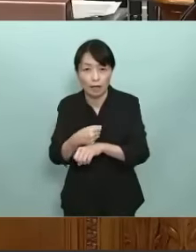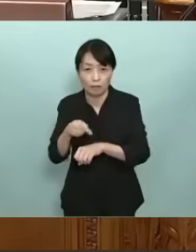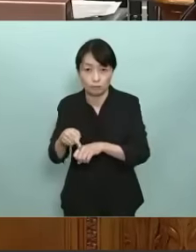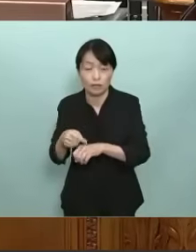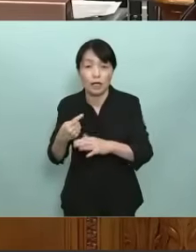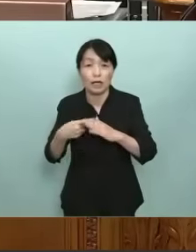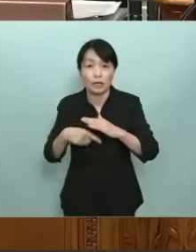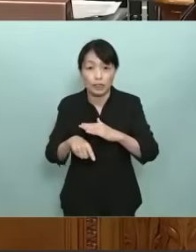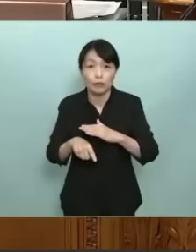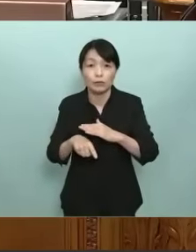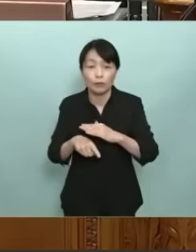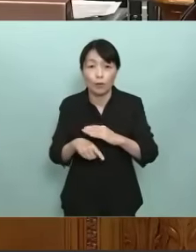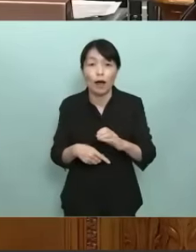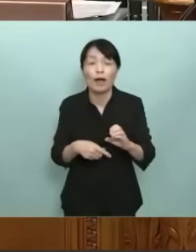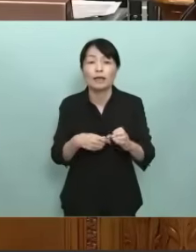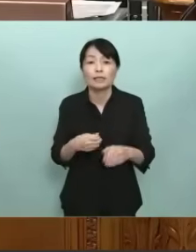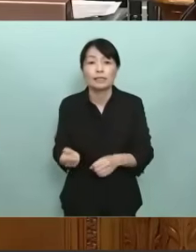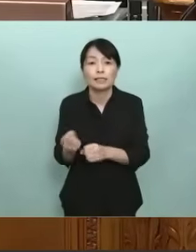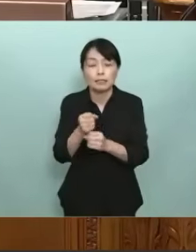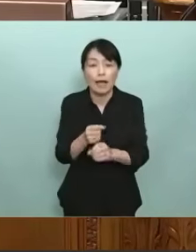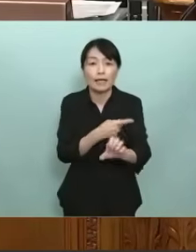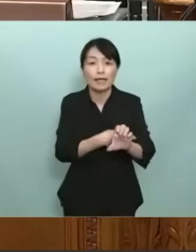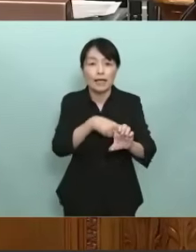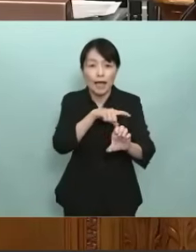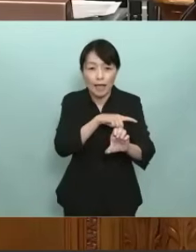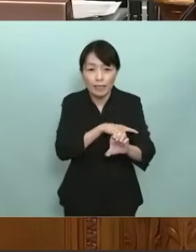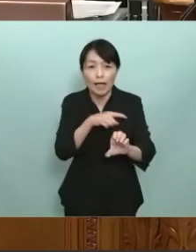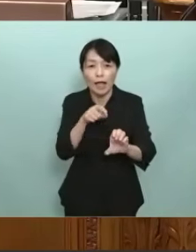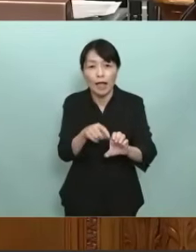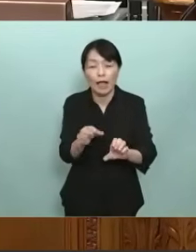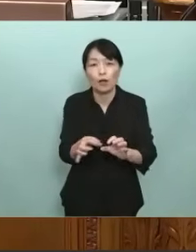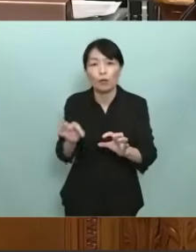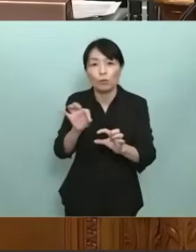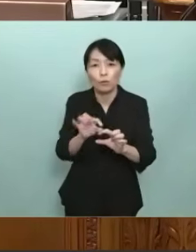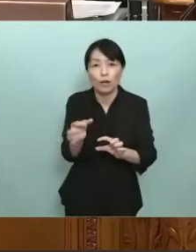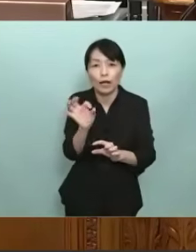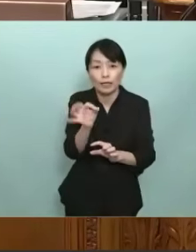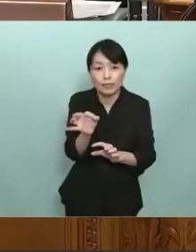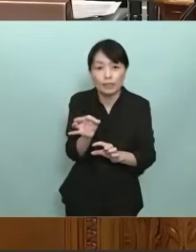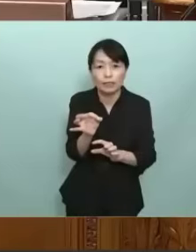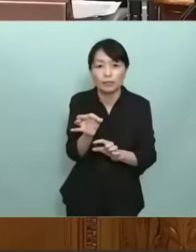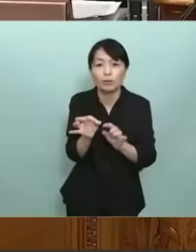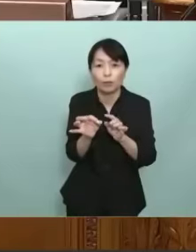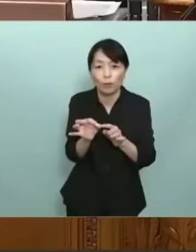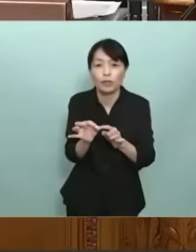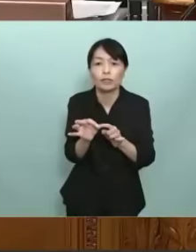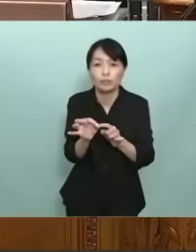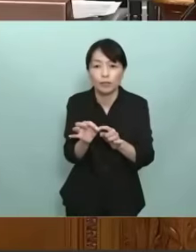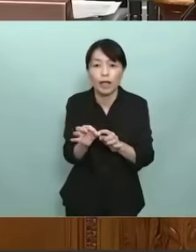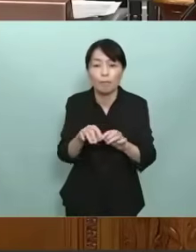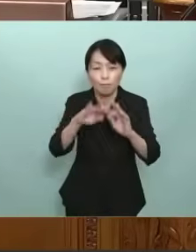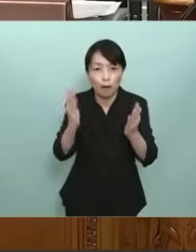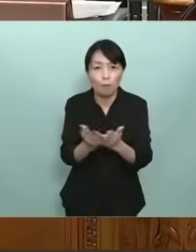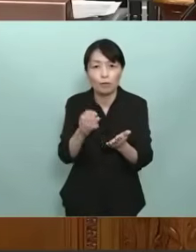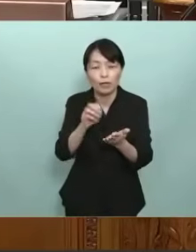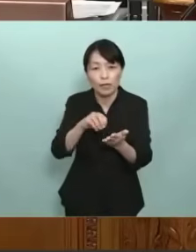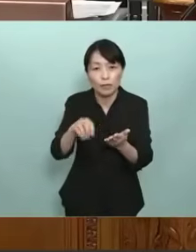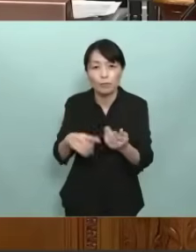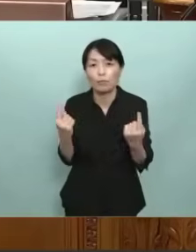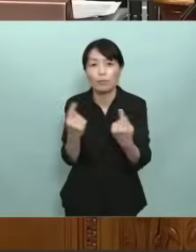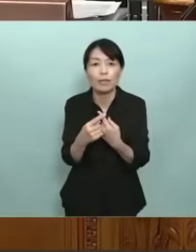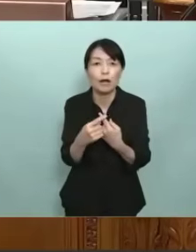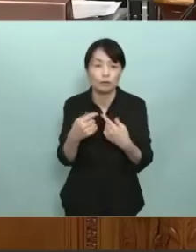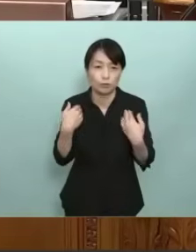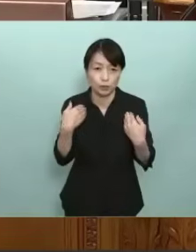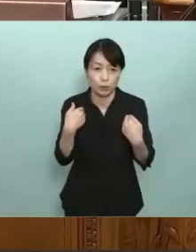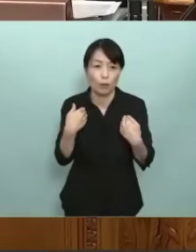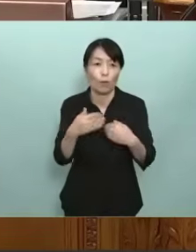あるエネ付金の調子について廃止を含めて抜本的に見直すべきです不可金の制度